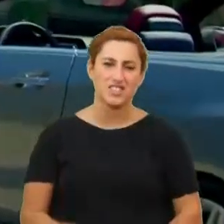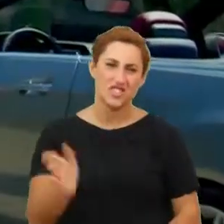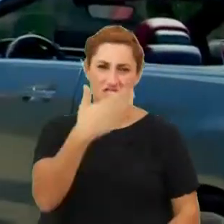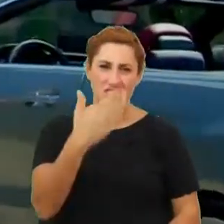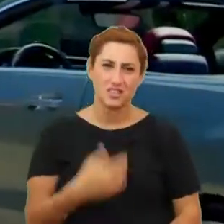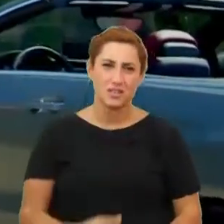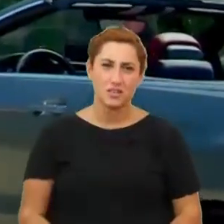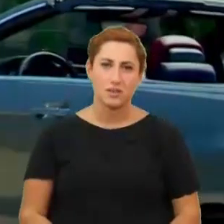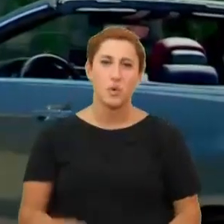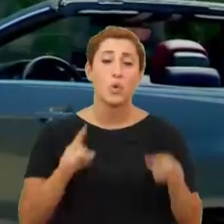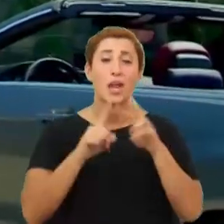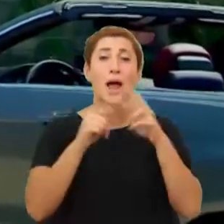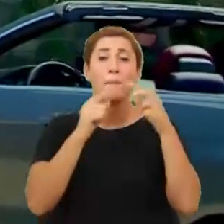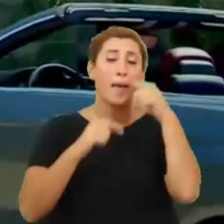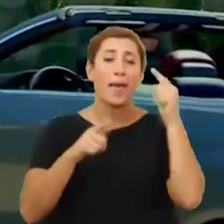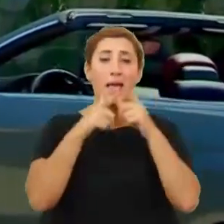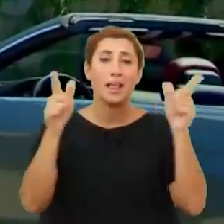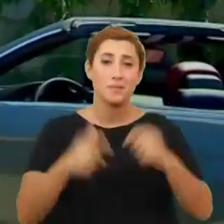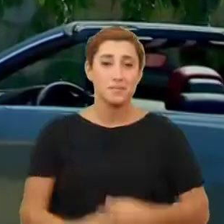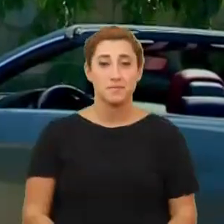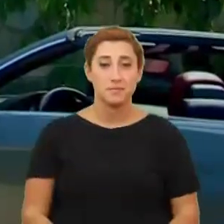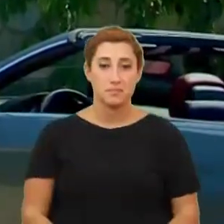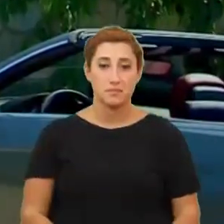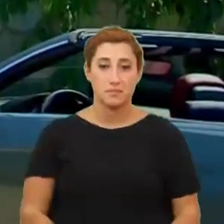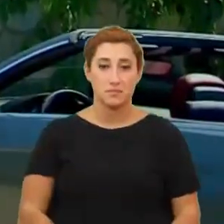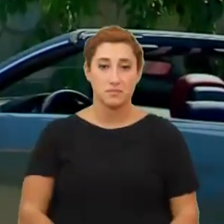Çekil. Nurhan Bey. Nurhan Bey.